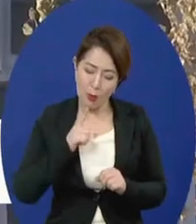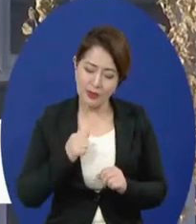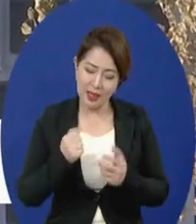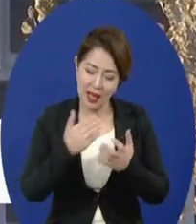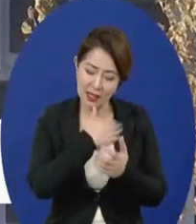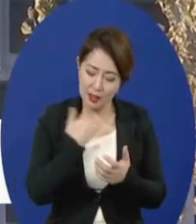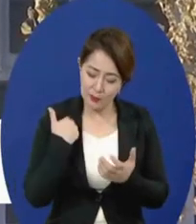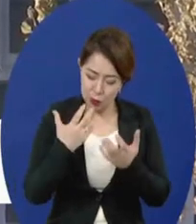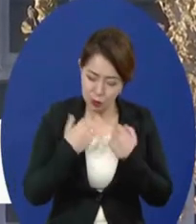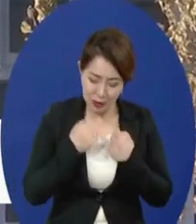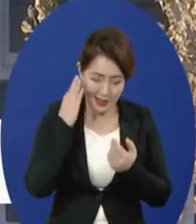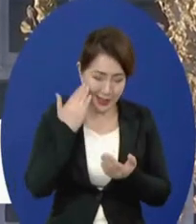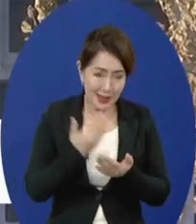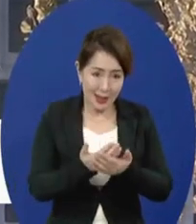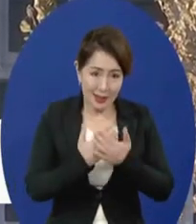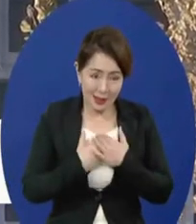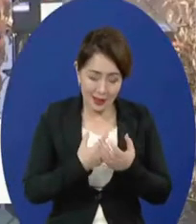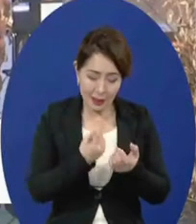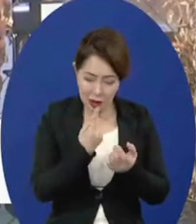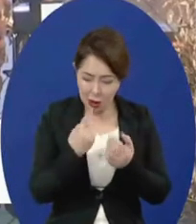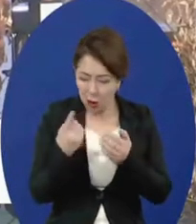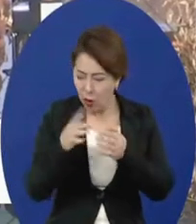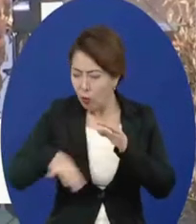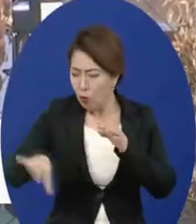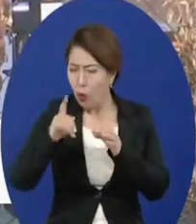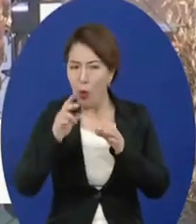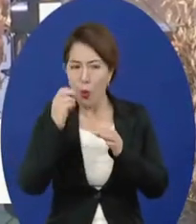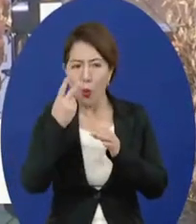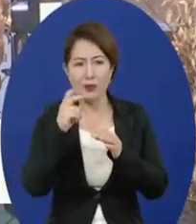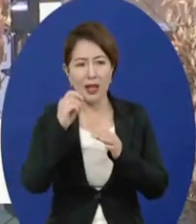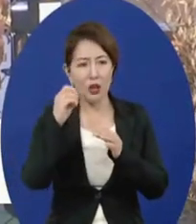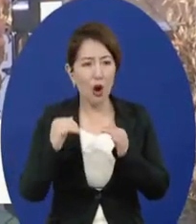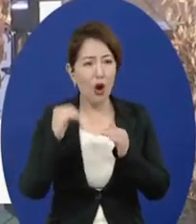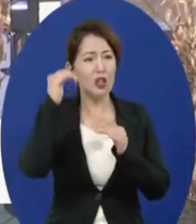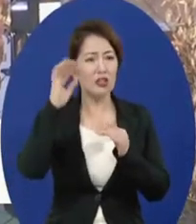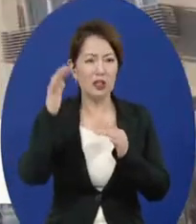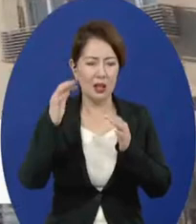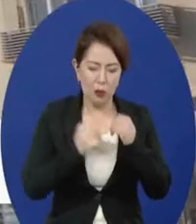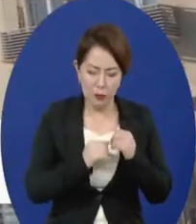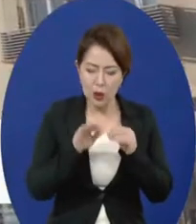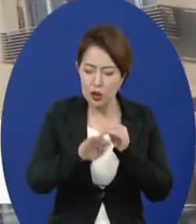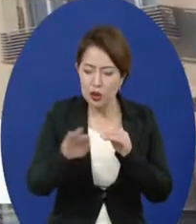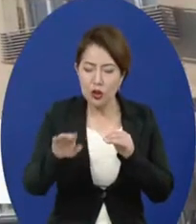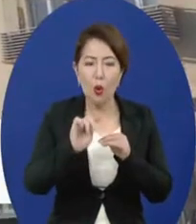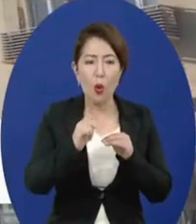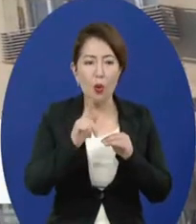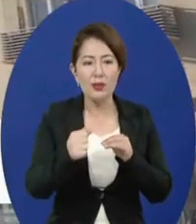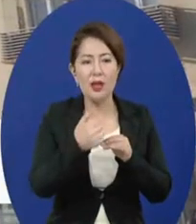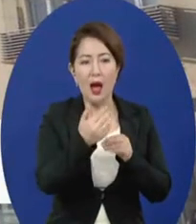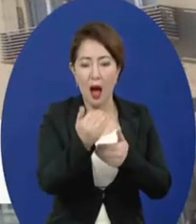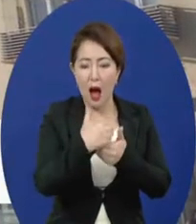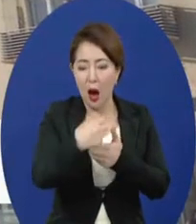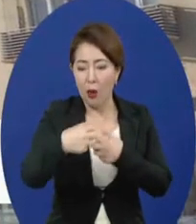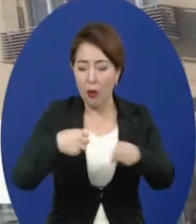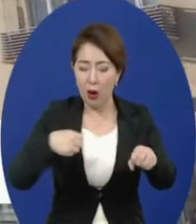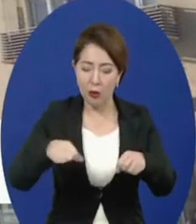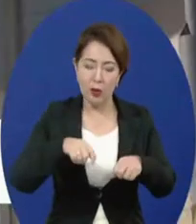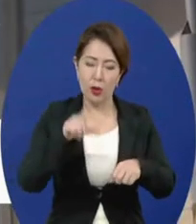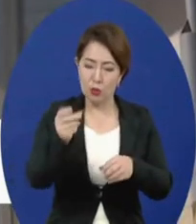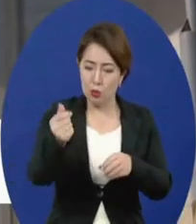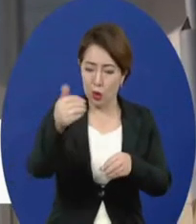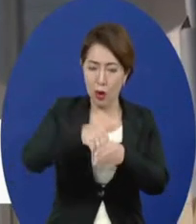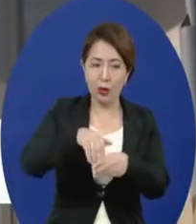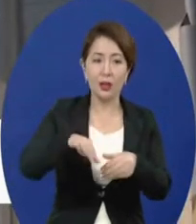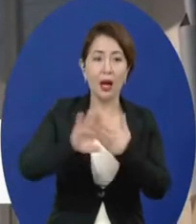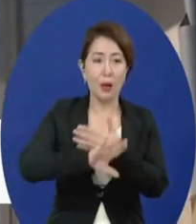хүн санлын эрхтэй нийт хувьцааны 20-с илүү хувийг эзэмшихийг хориглож байна. Энэ нь жижиг хувьцаа эзэмшигчд хөрөнгө оруулагчдын эрх ашигийг хамгаалахад